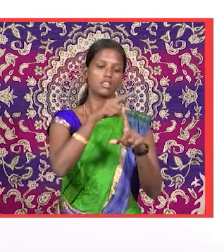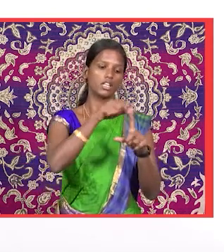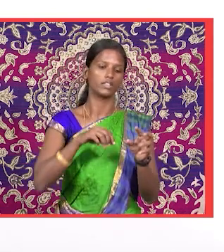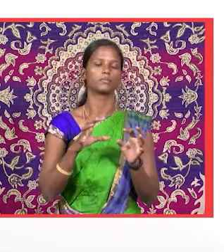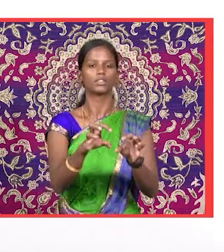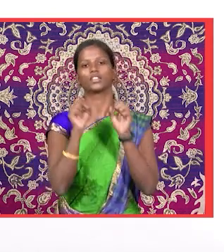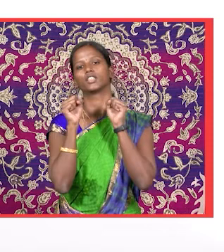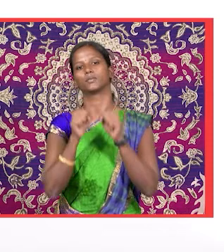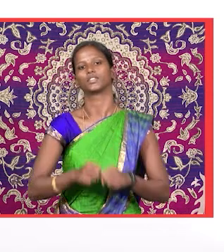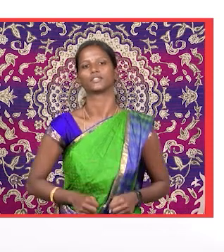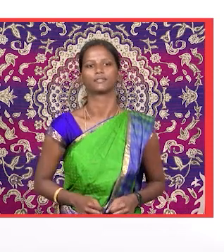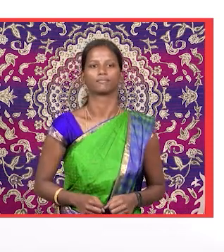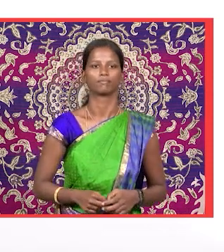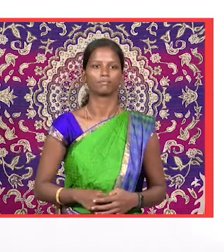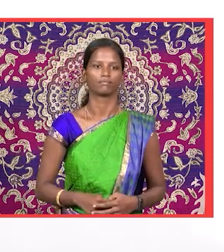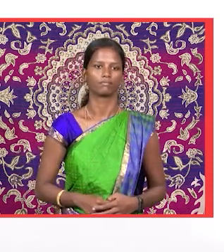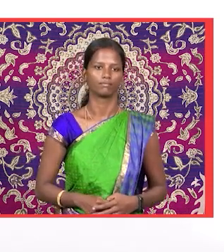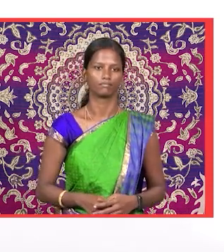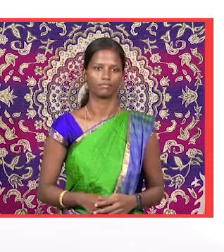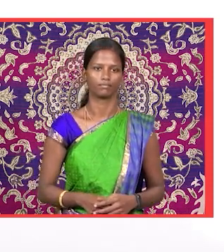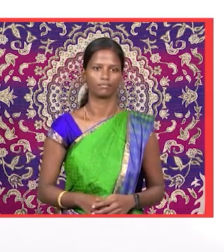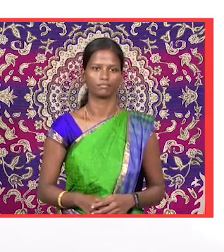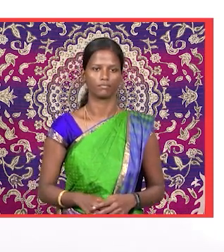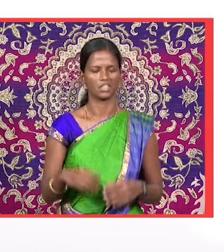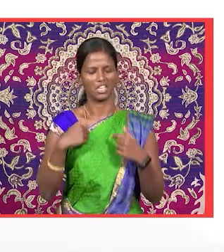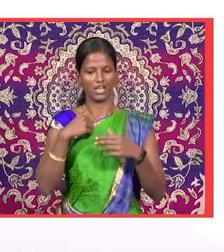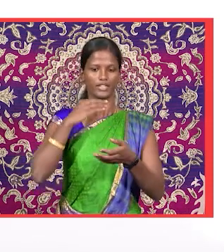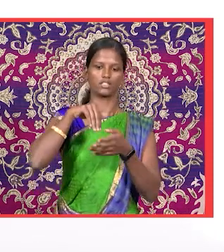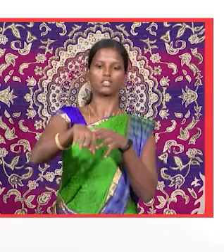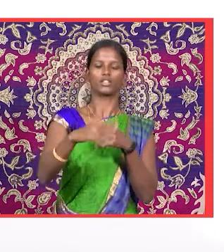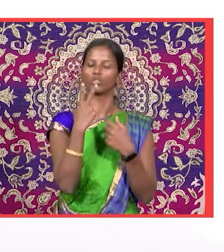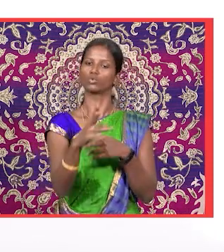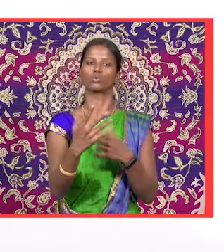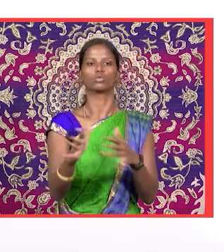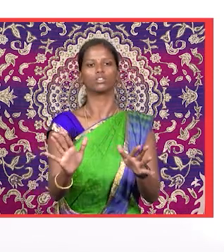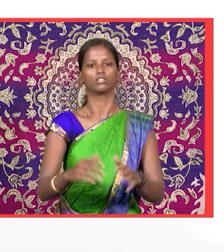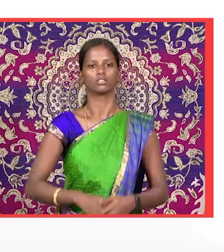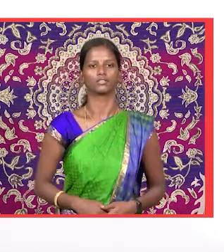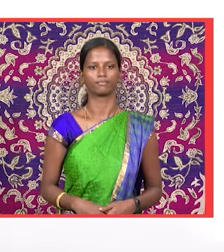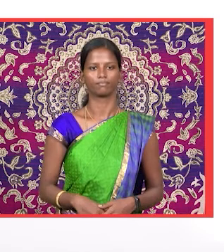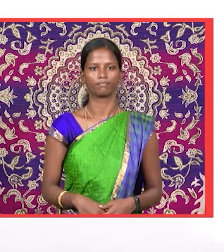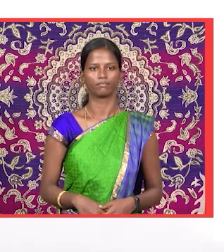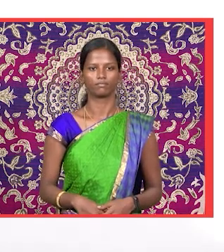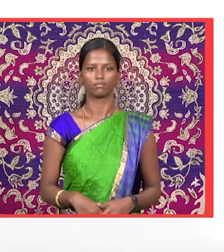சதவீதம் காண்க. இந்த கணக்கு நேரடியாக கொடுத்துட்டாங்க, நீங்களே சொல்லிடலாம்.